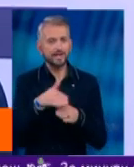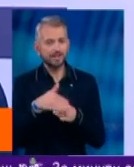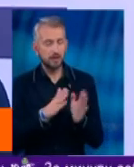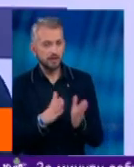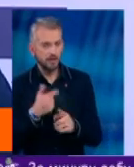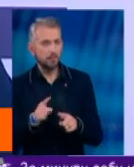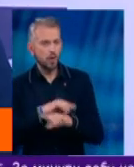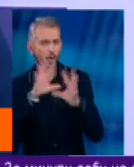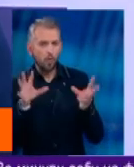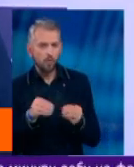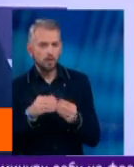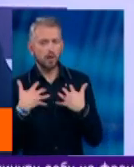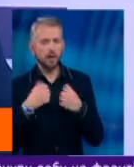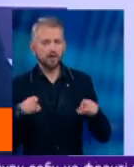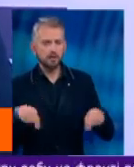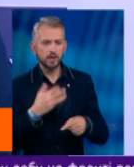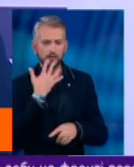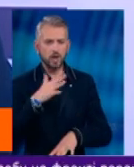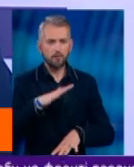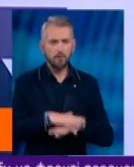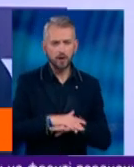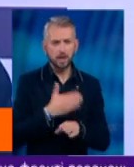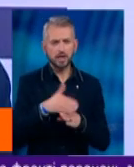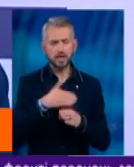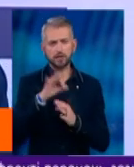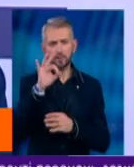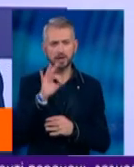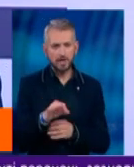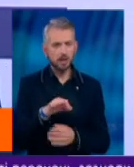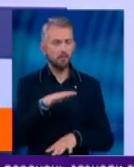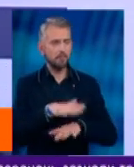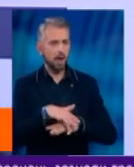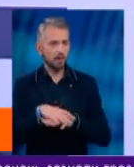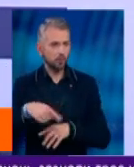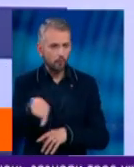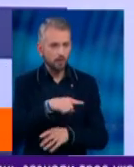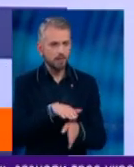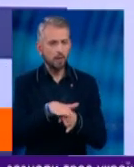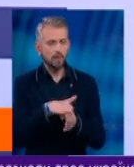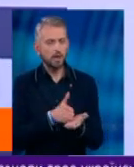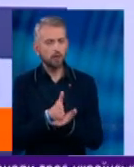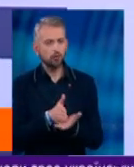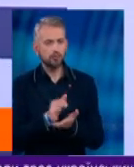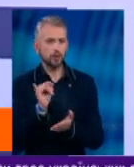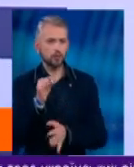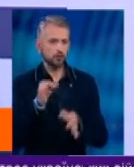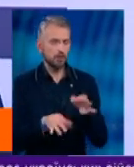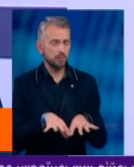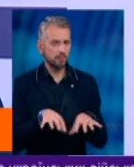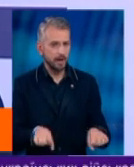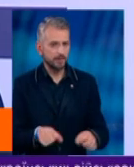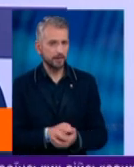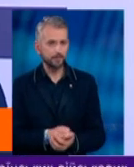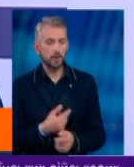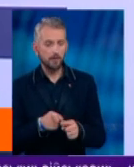это оздоровление там, Национального банка, кредитного процента, банков, исполнительной службы и судебной власти. То